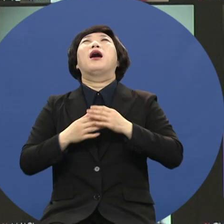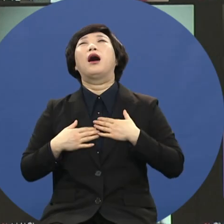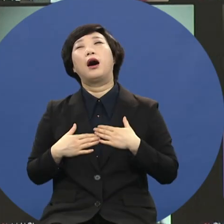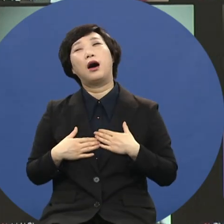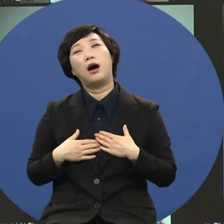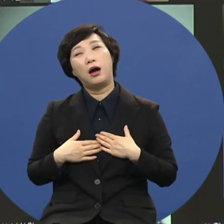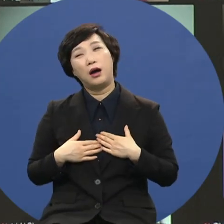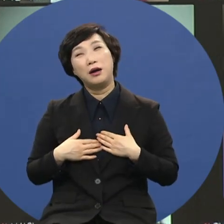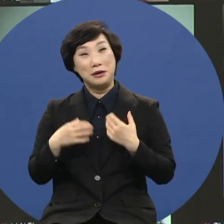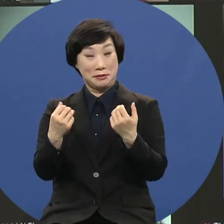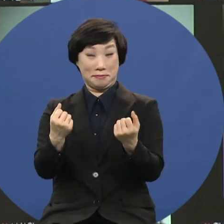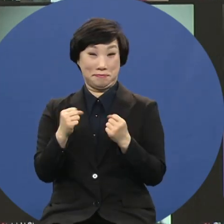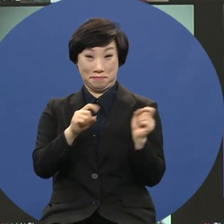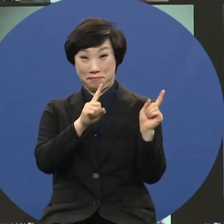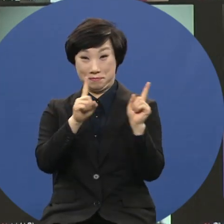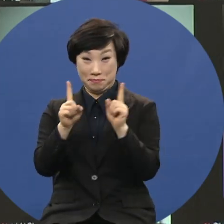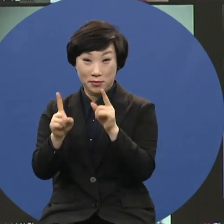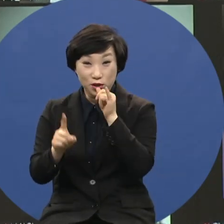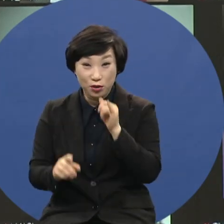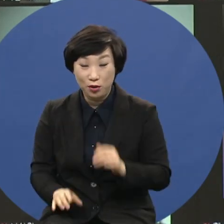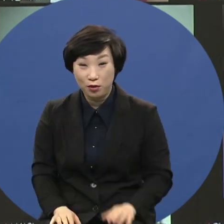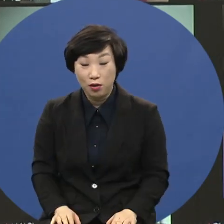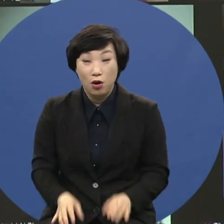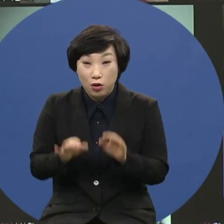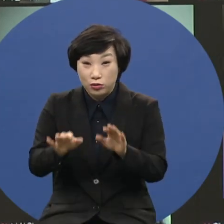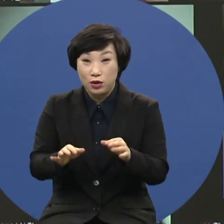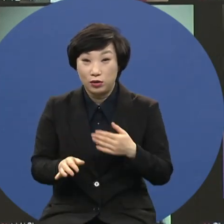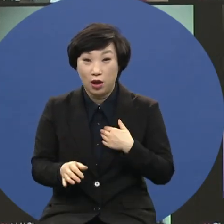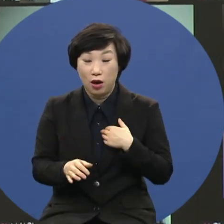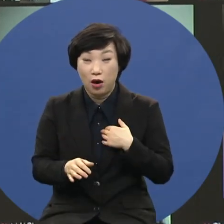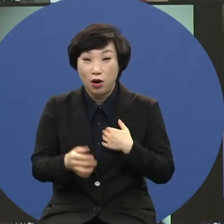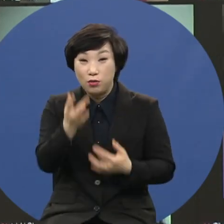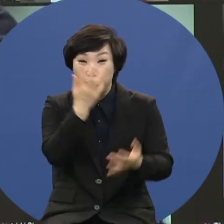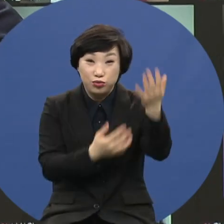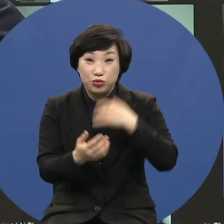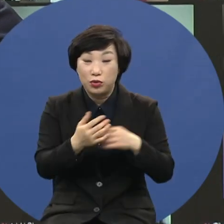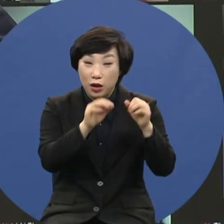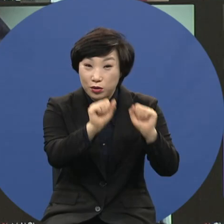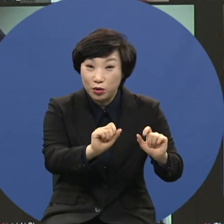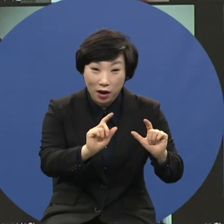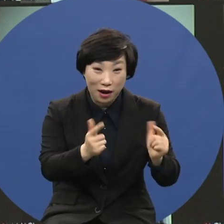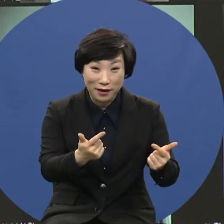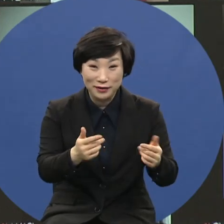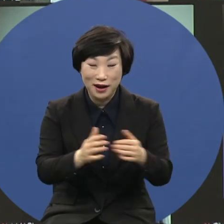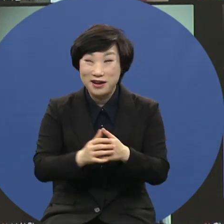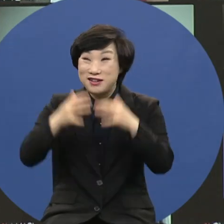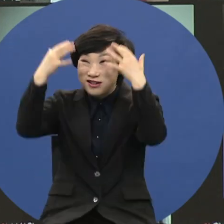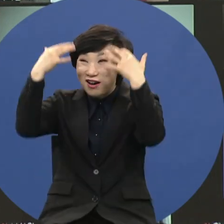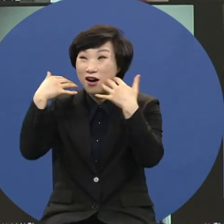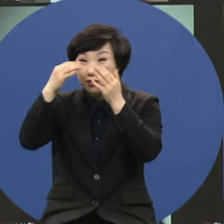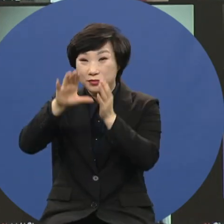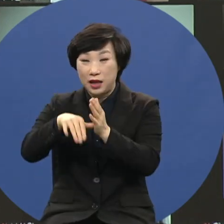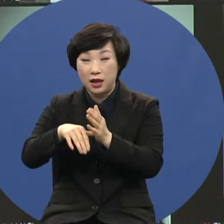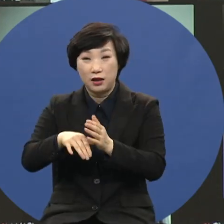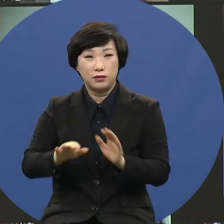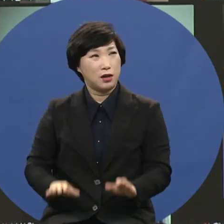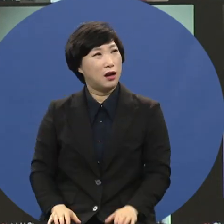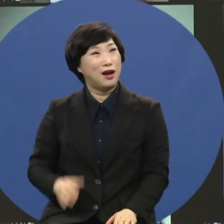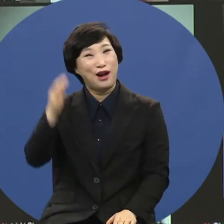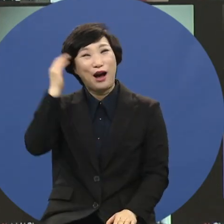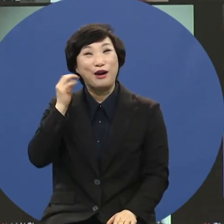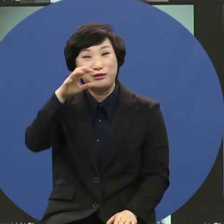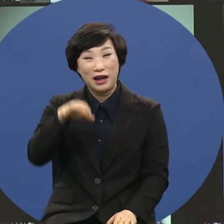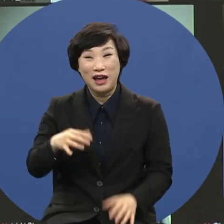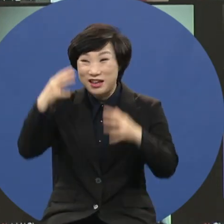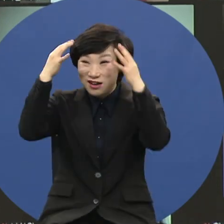같잖아요. 아니, 불 속에 들어가 있는 것도 아니고 그 한여름에, 우리나라는 한여름에